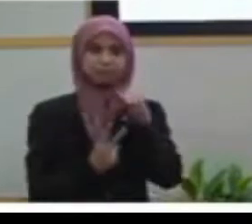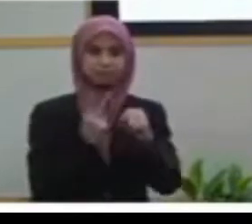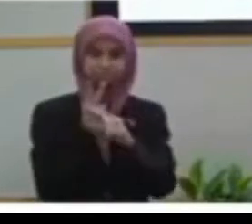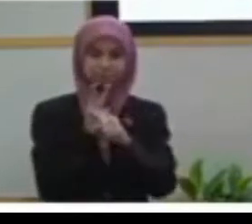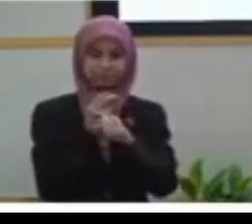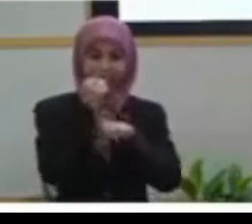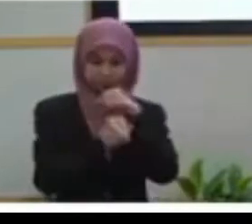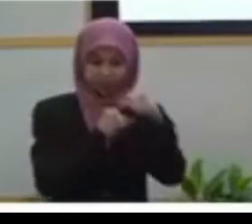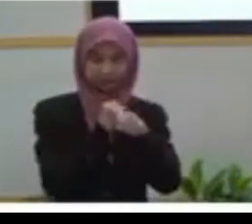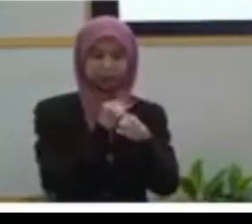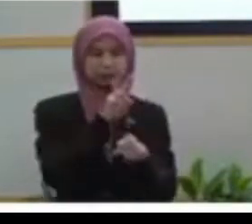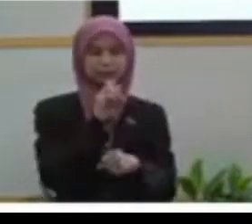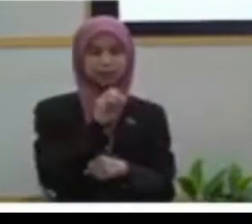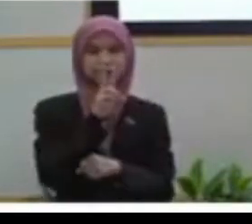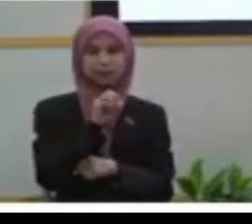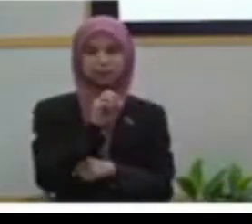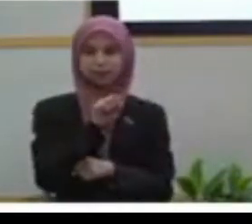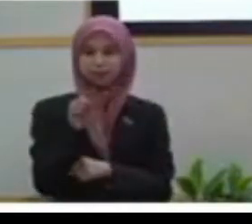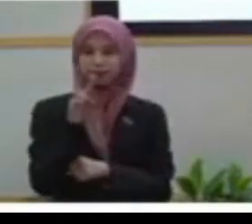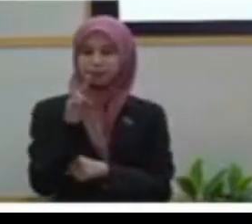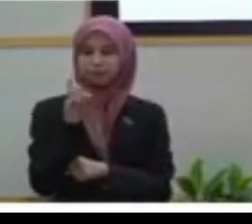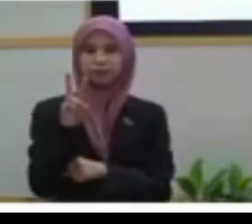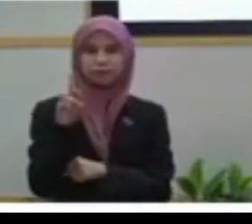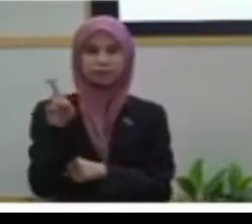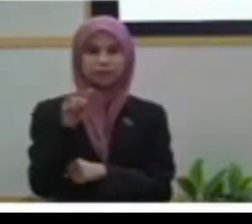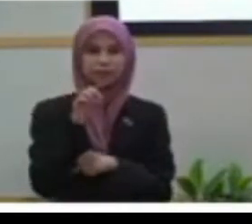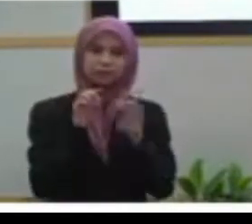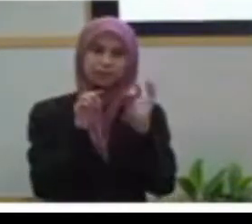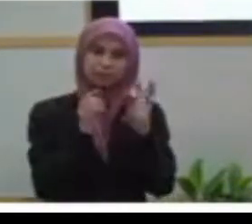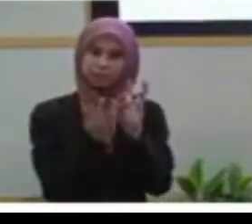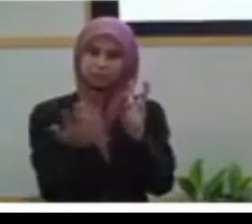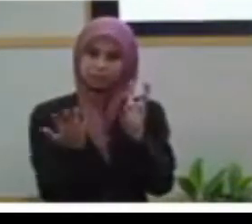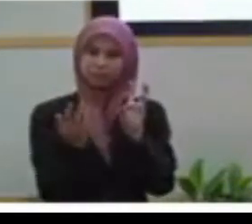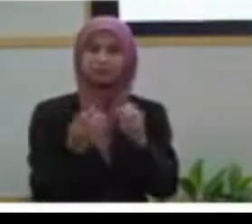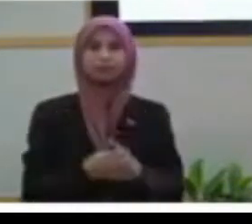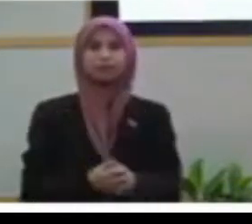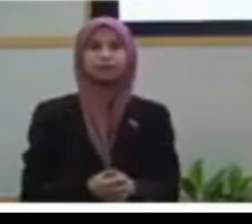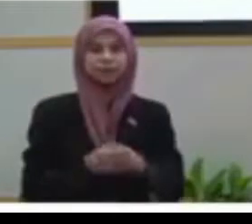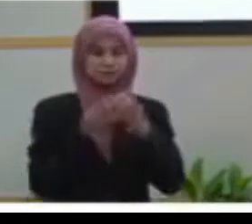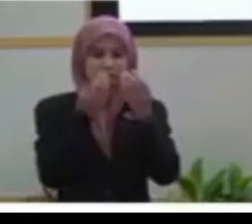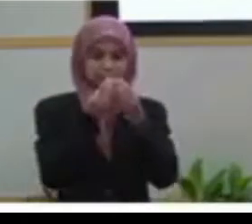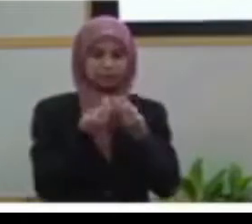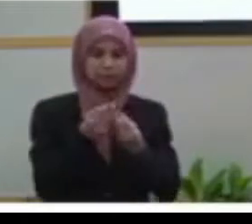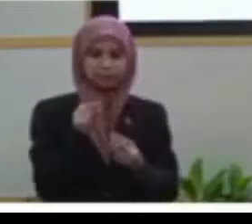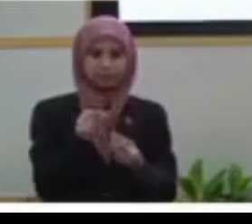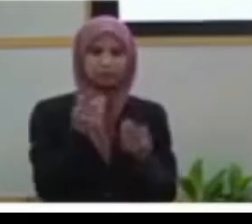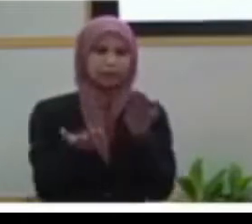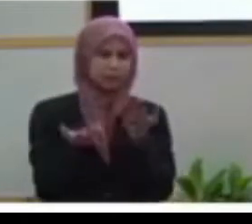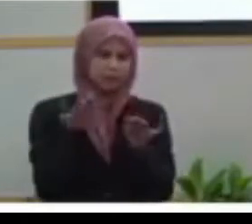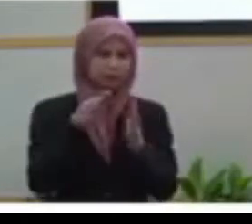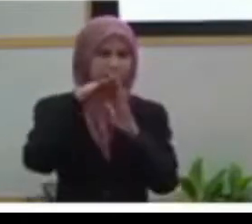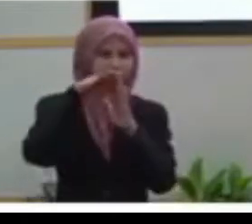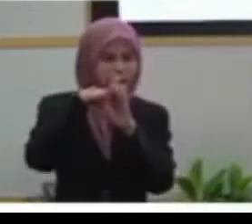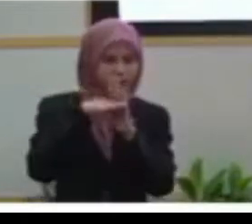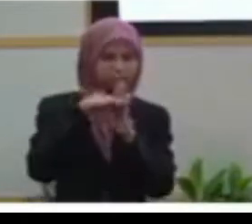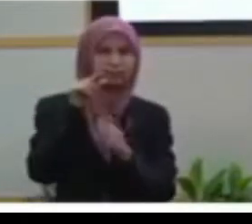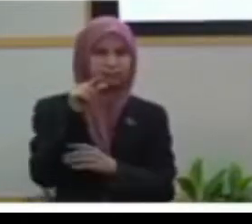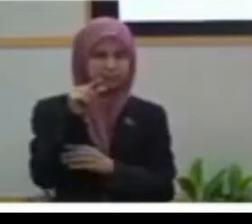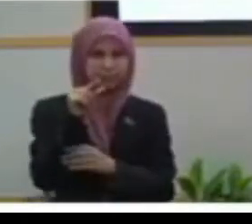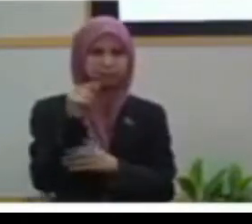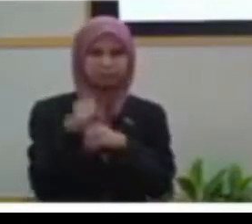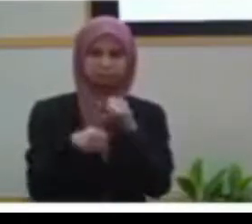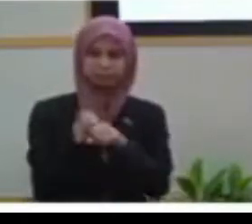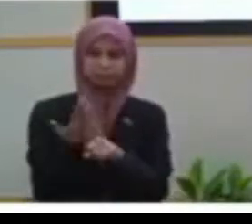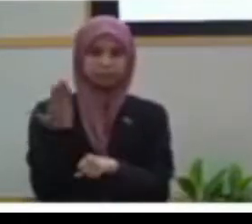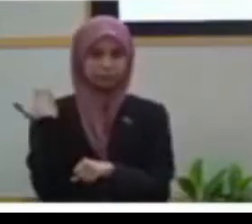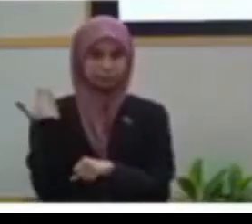tahun 2020 dan 2021, 687. Bilangan stiker ini mungkin berkurangan sedikit daripada tahun